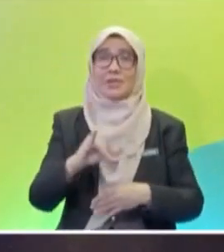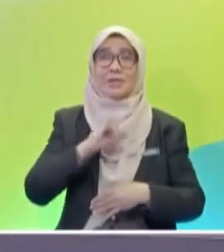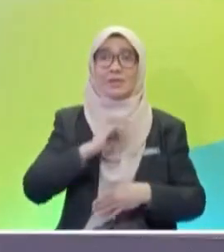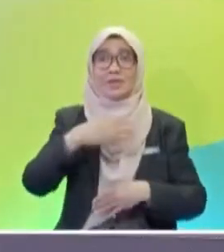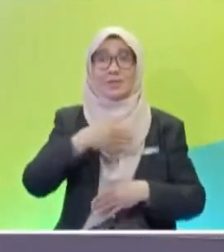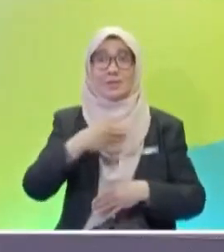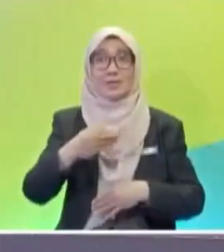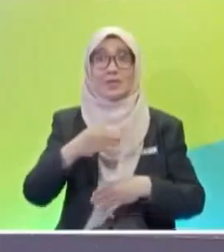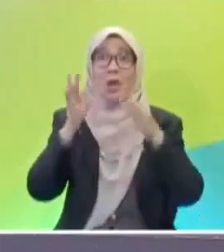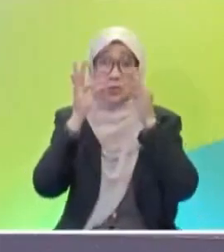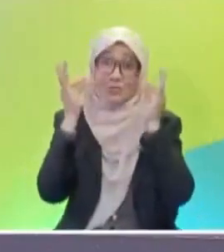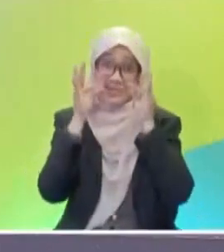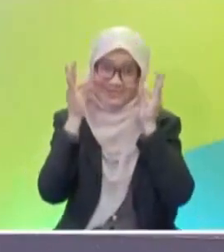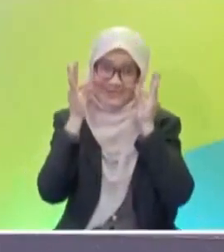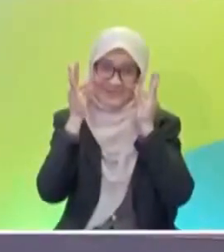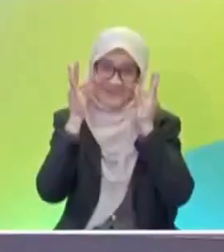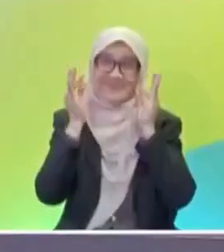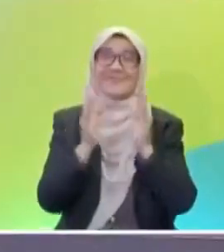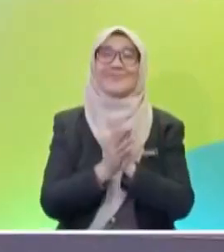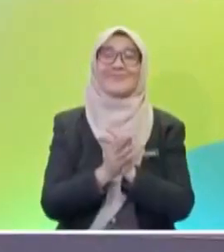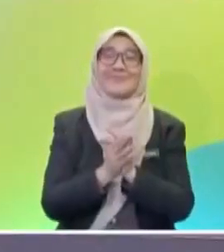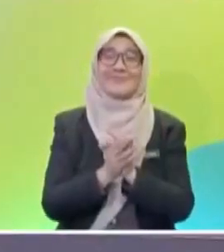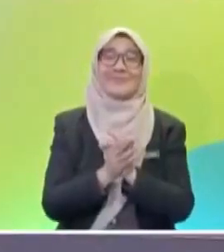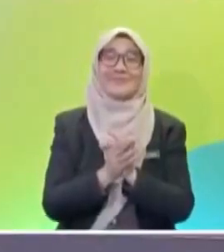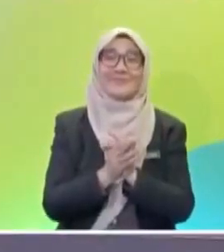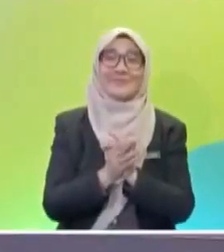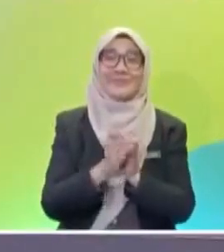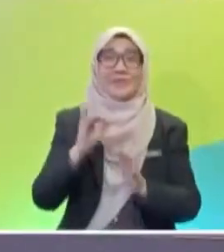suka kucing mencoba di depan sana